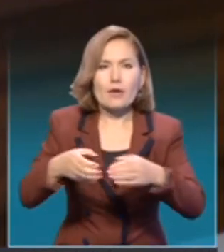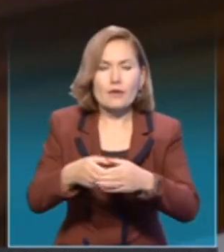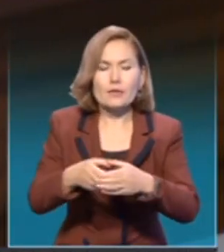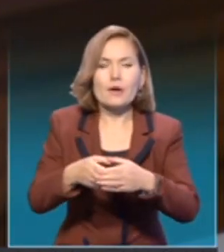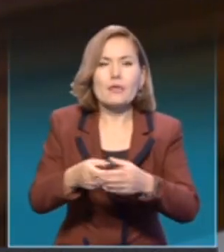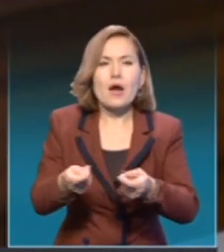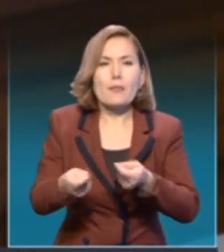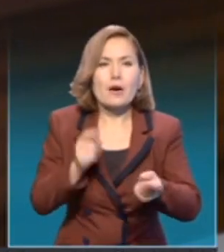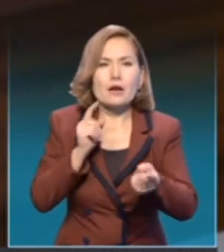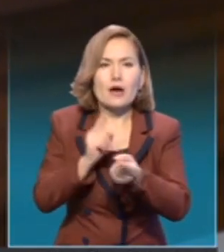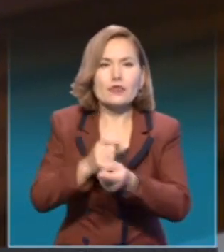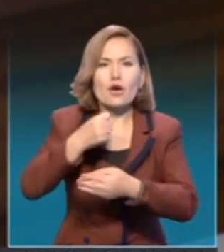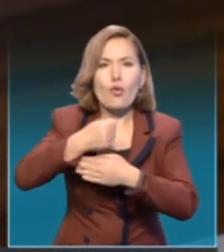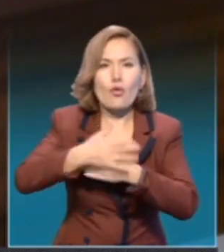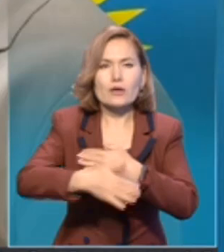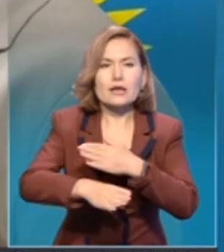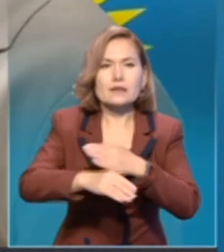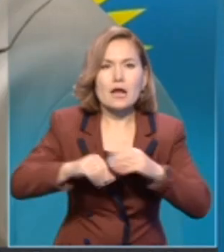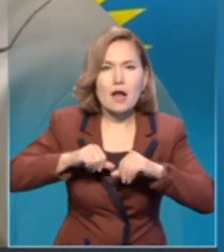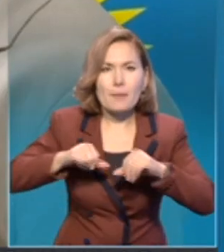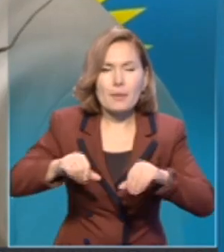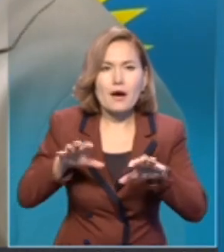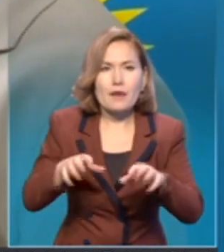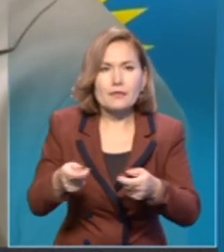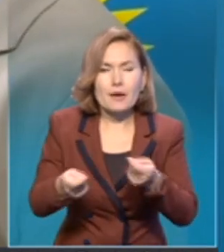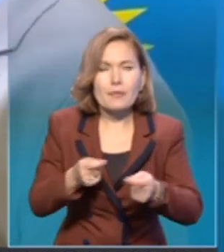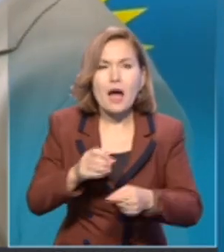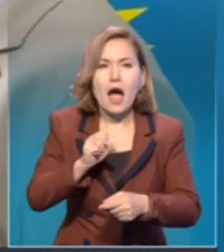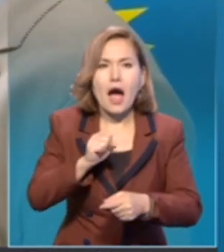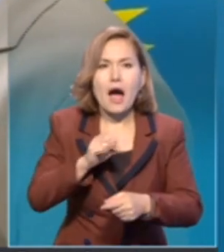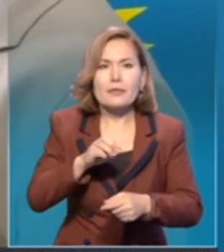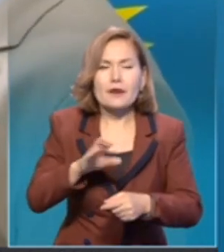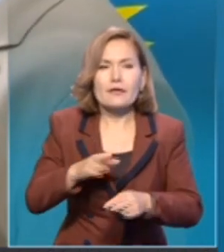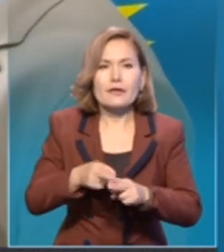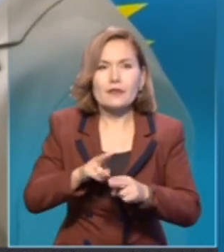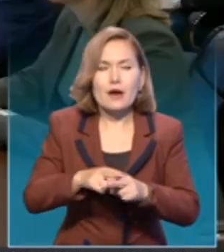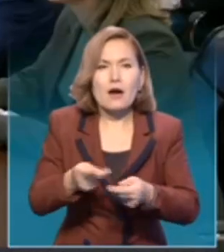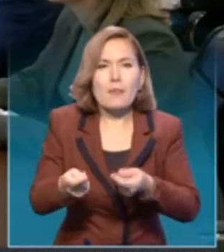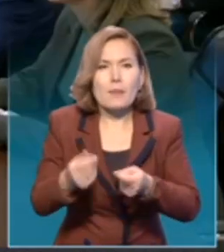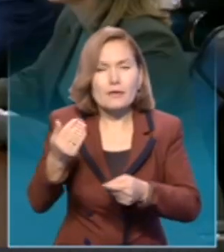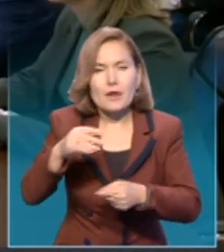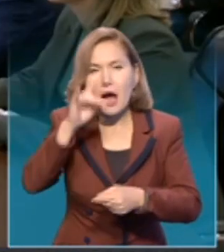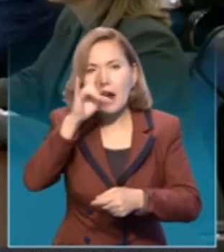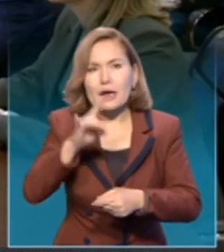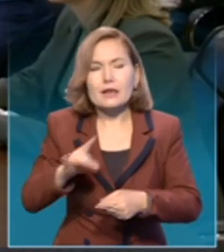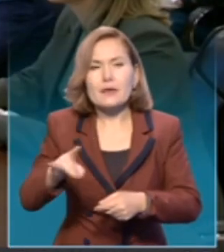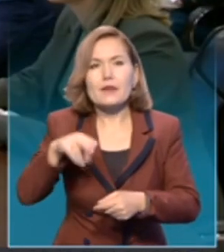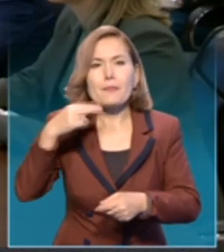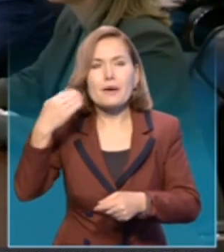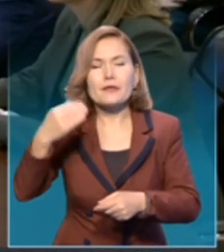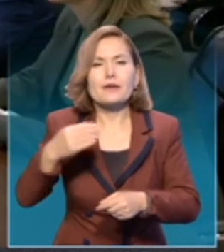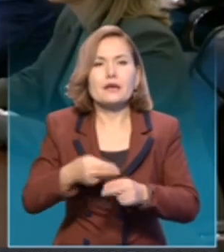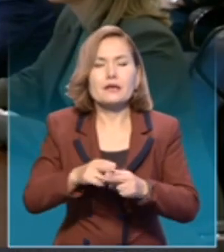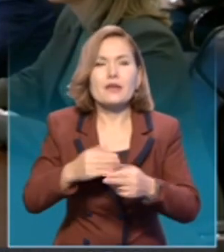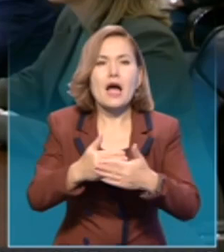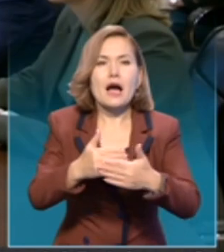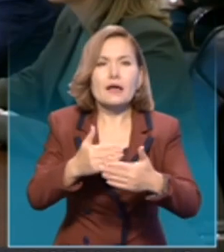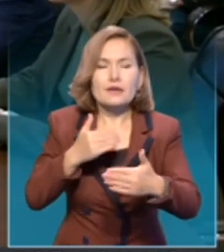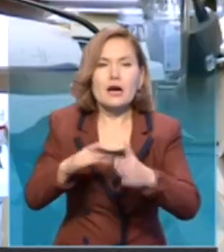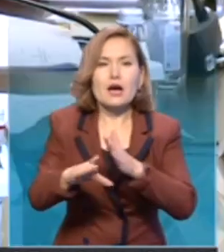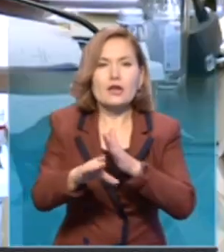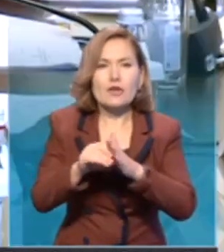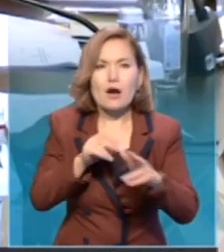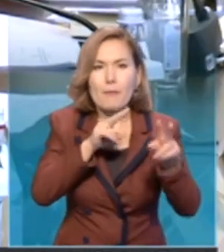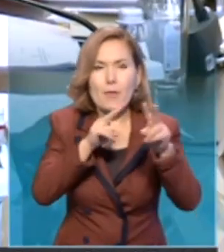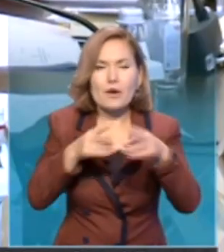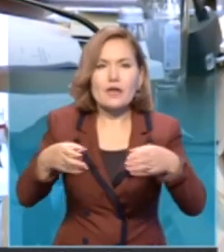кездесті. Орталық сайлау комиссиясының төрағасы Нұрлан Әбдіров миссия басшысы Уршула Гацекке Қазақстан Республикасы президентінің кезектен тыс сайлауын